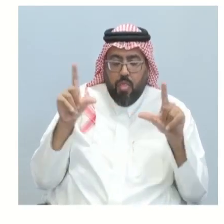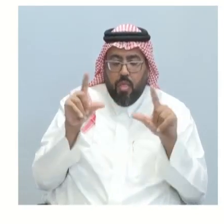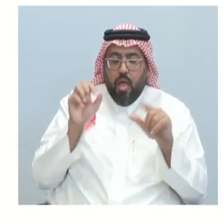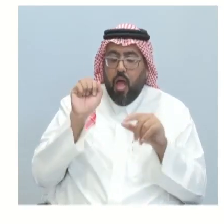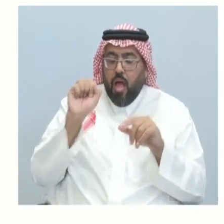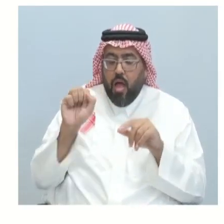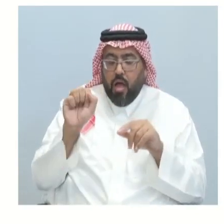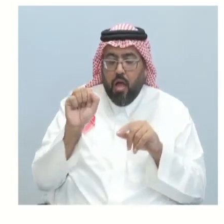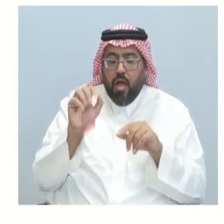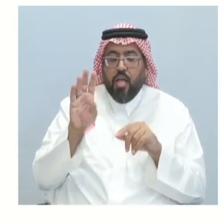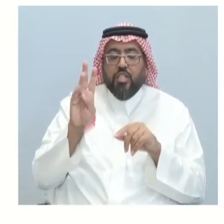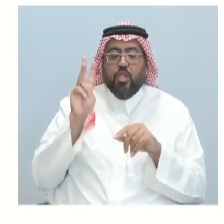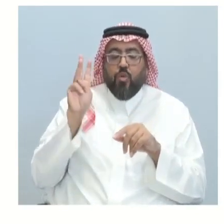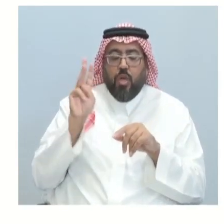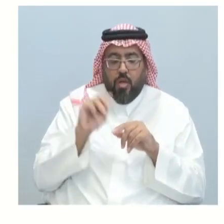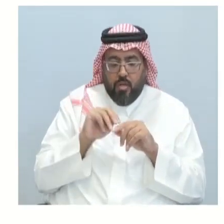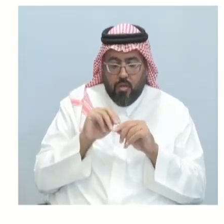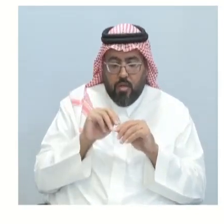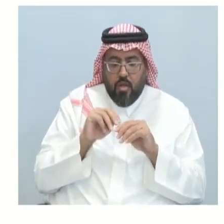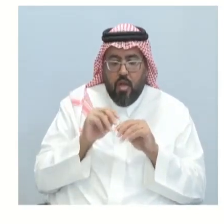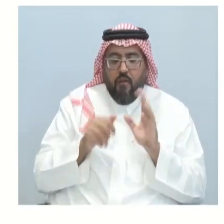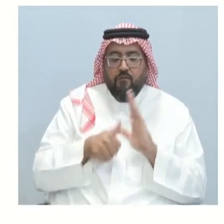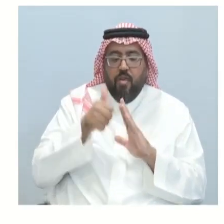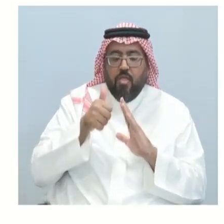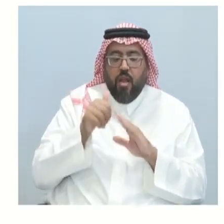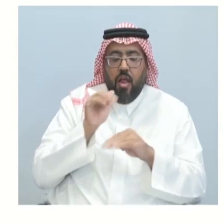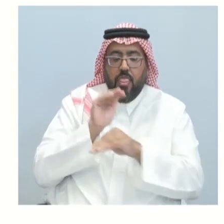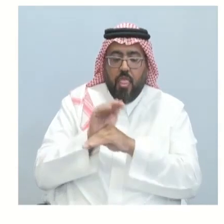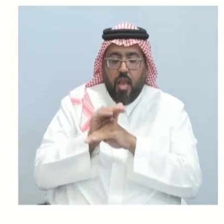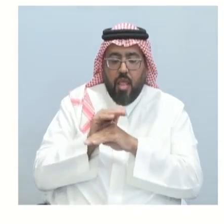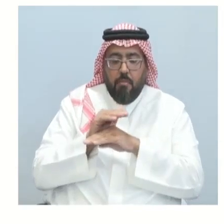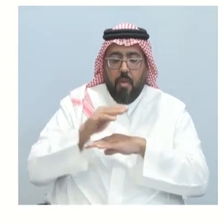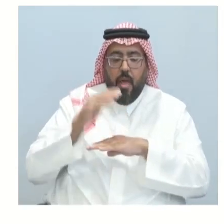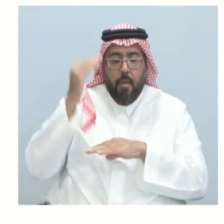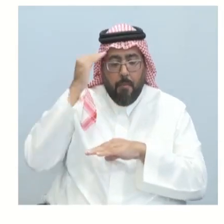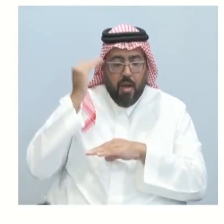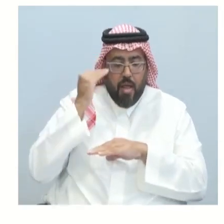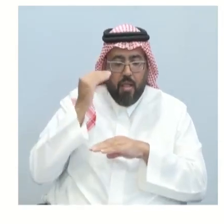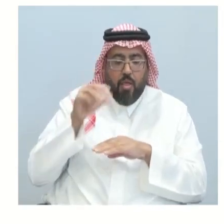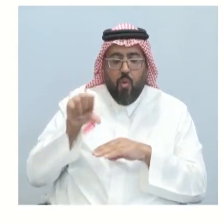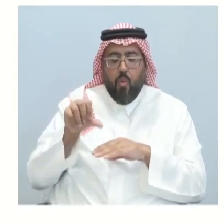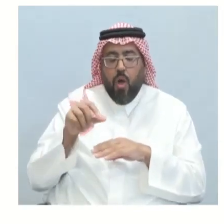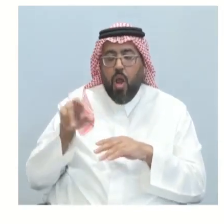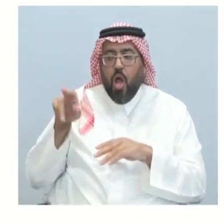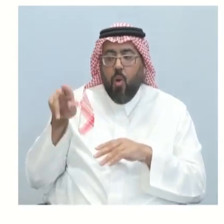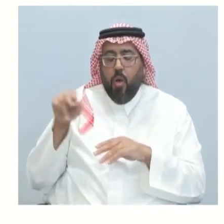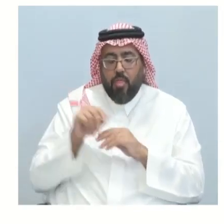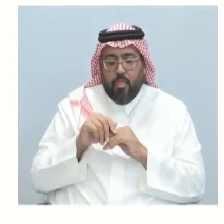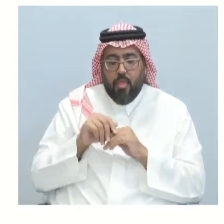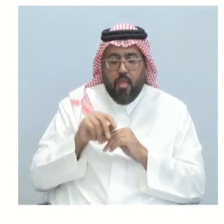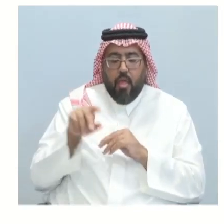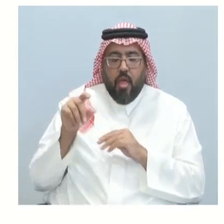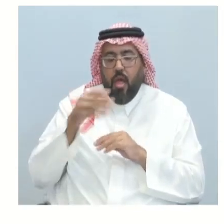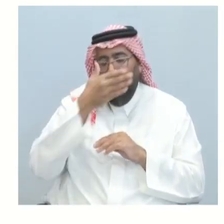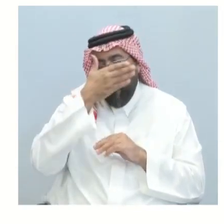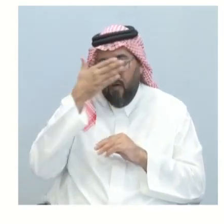ايضا بيان فضل تربيه البنات والاخوات ايضا حفظ الحديث المطلوب